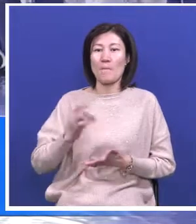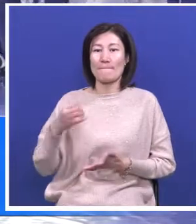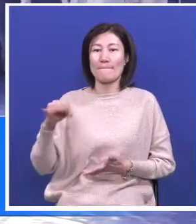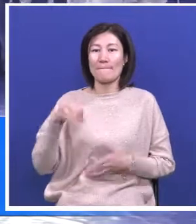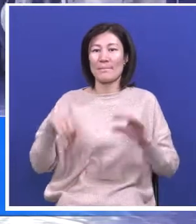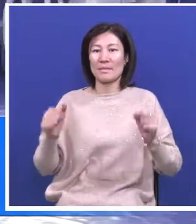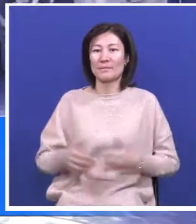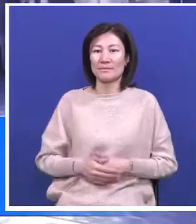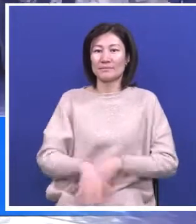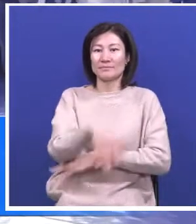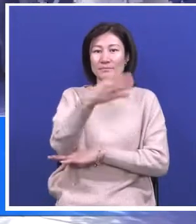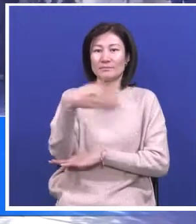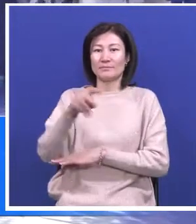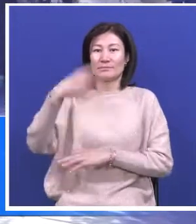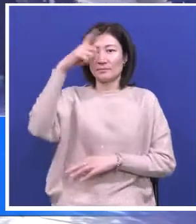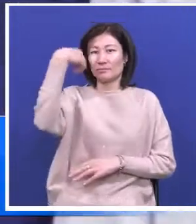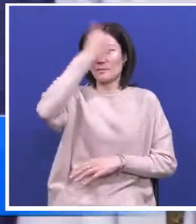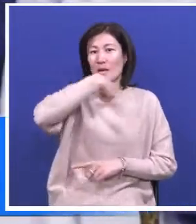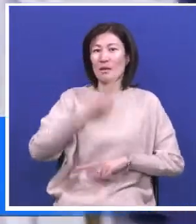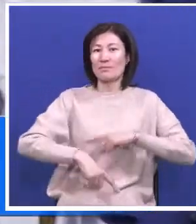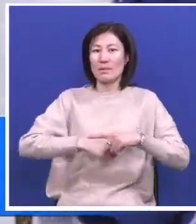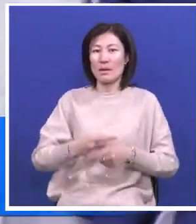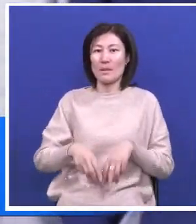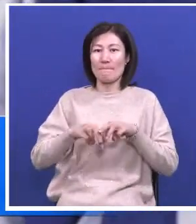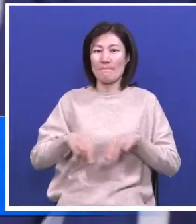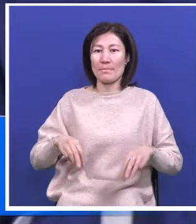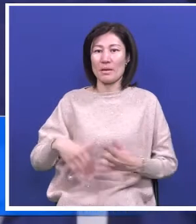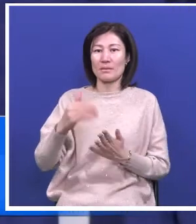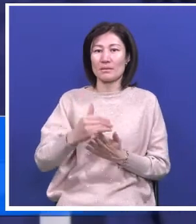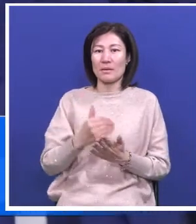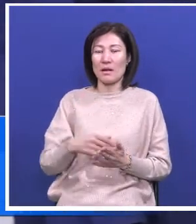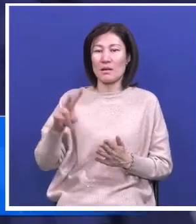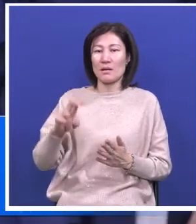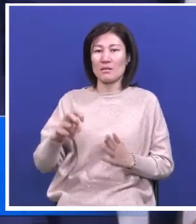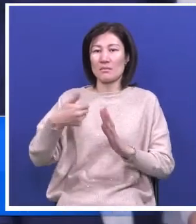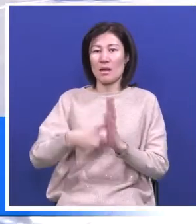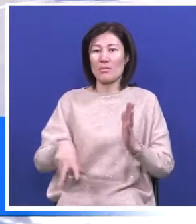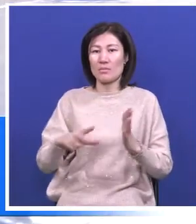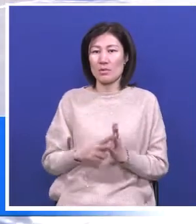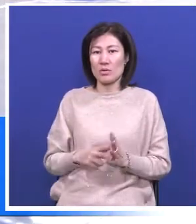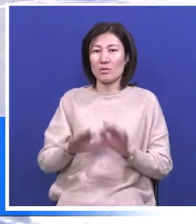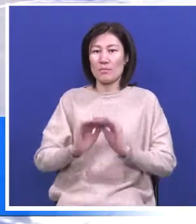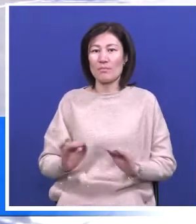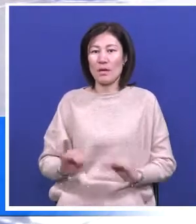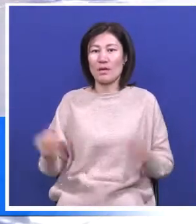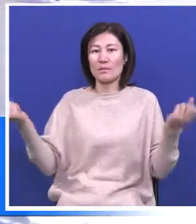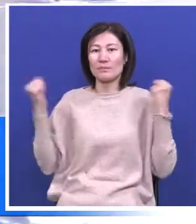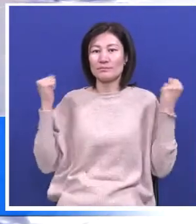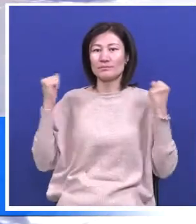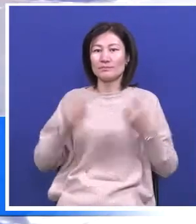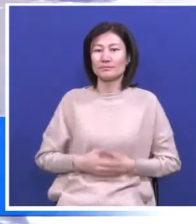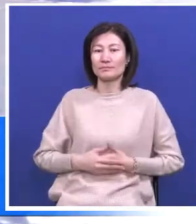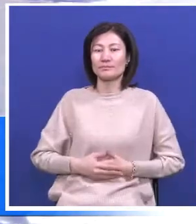шалғайда орналасқан тәуелсіздікке 20 жыл ауылы да мемлекеттік жоба аясында 263 баланы спортқа баулуда.